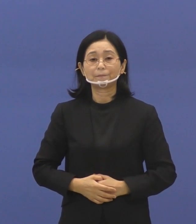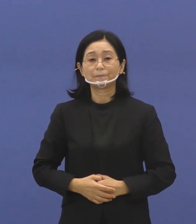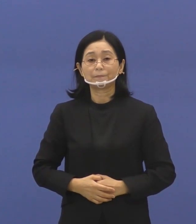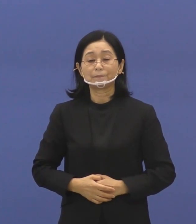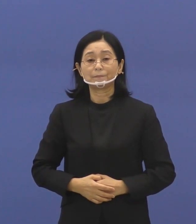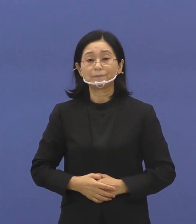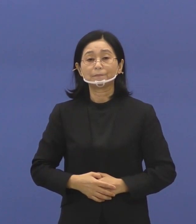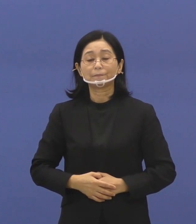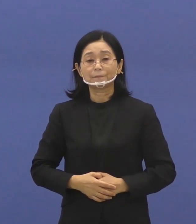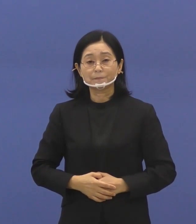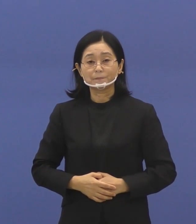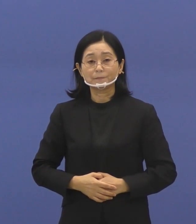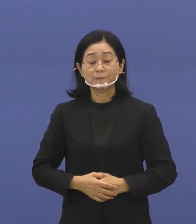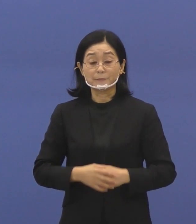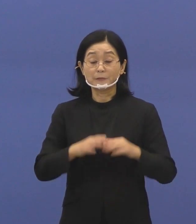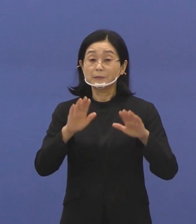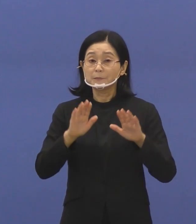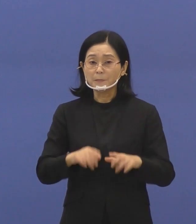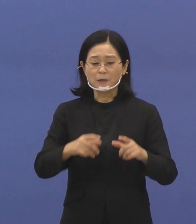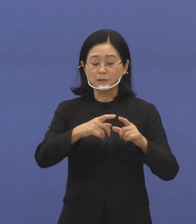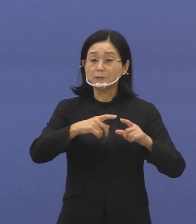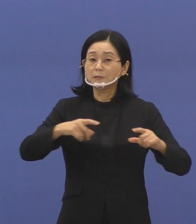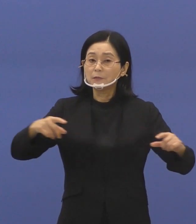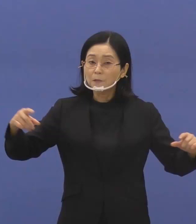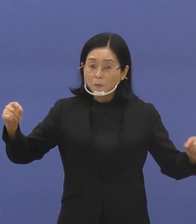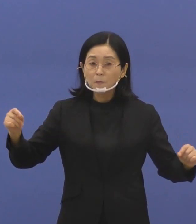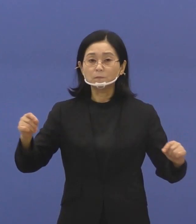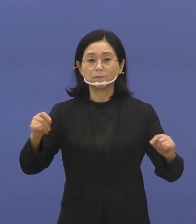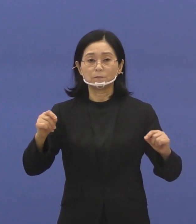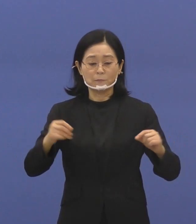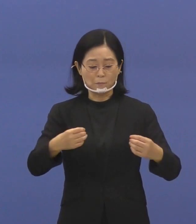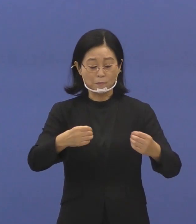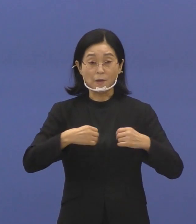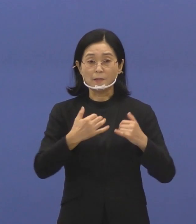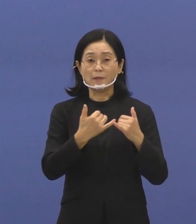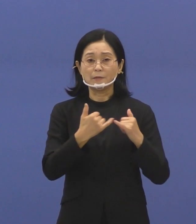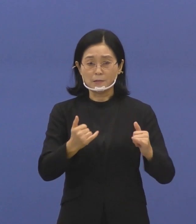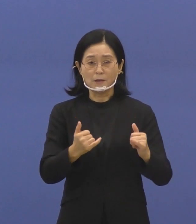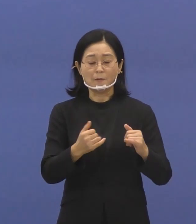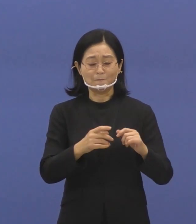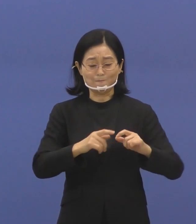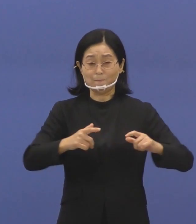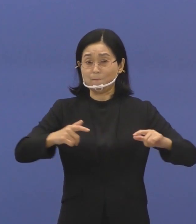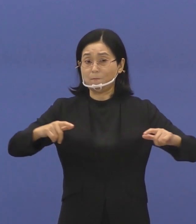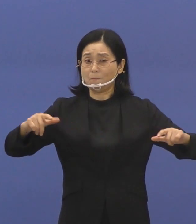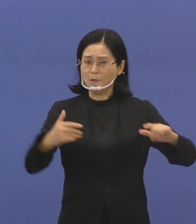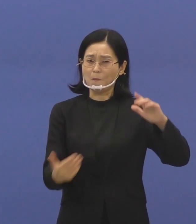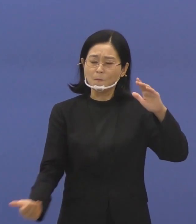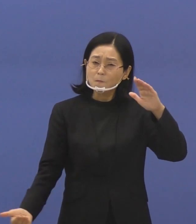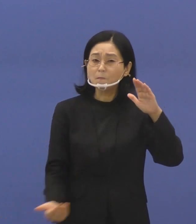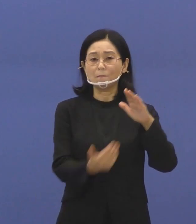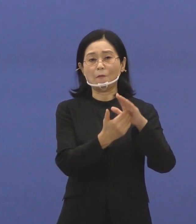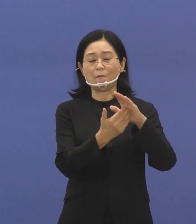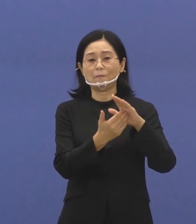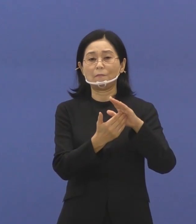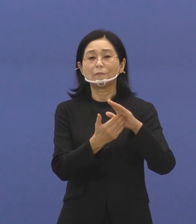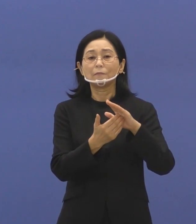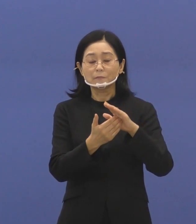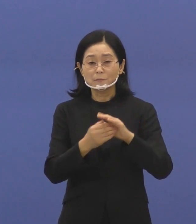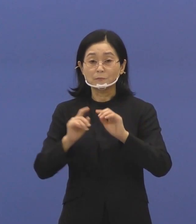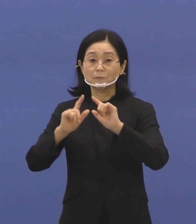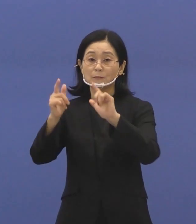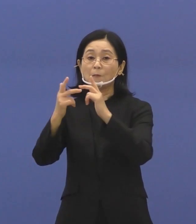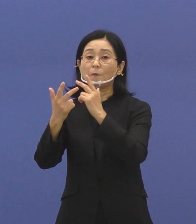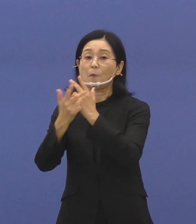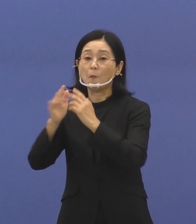日本全体過去最多の感染水準になっていて、東北、北